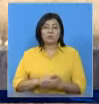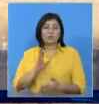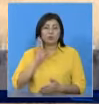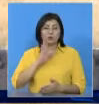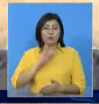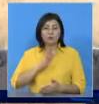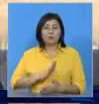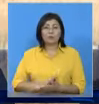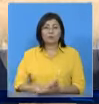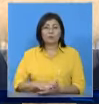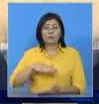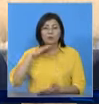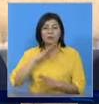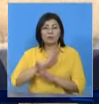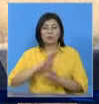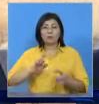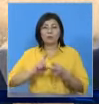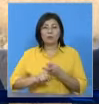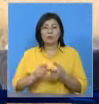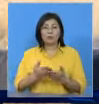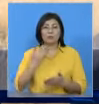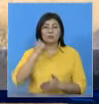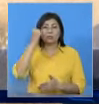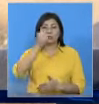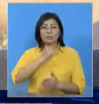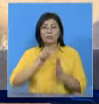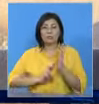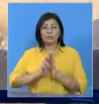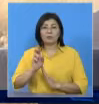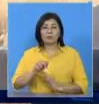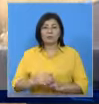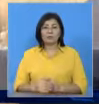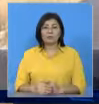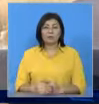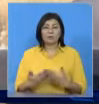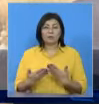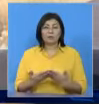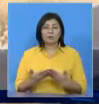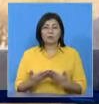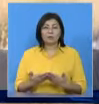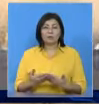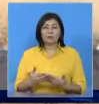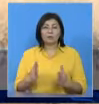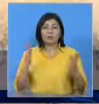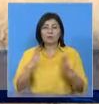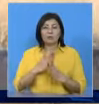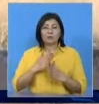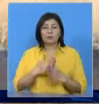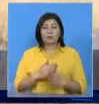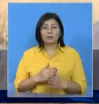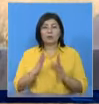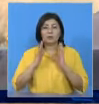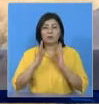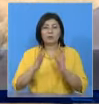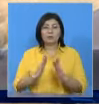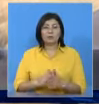байланысты. Былтырдан бастап соған байланысты біз қазір на табиғаттың соның ішінде мына талдарды